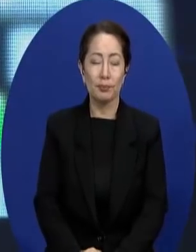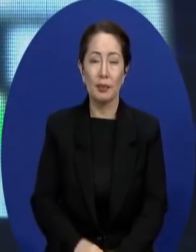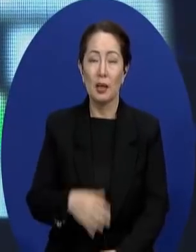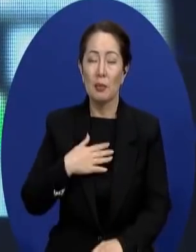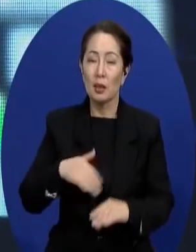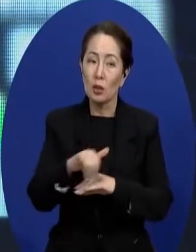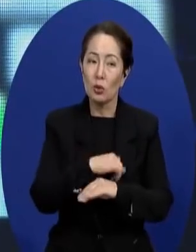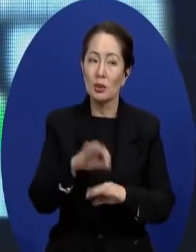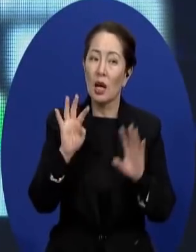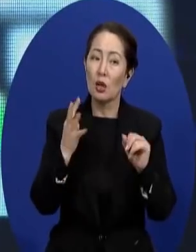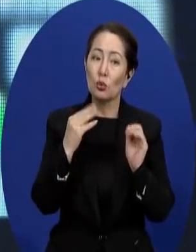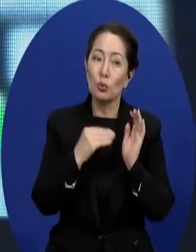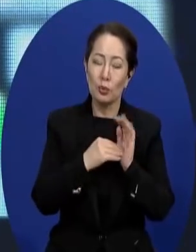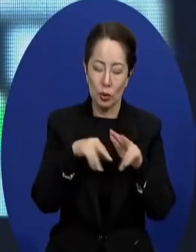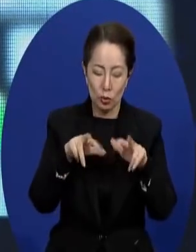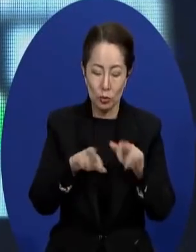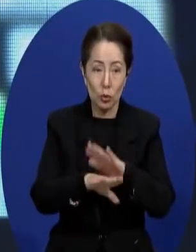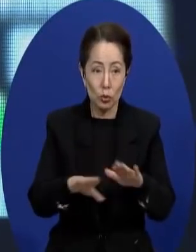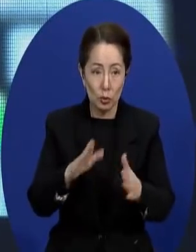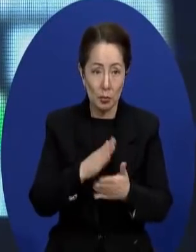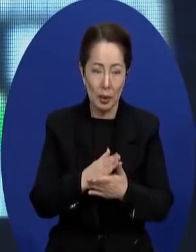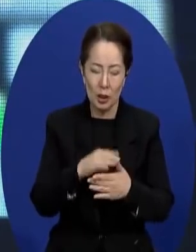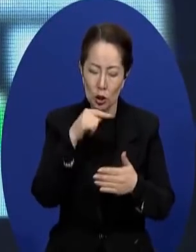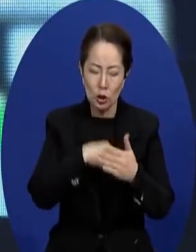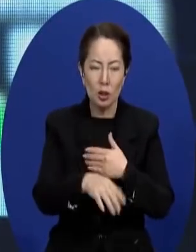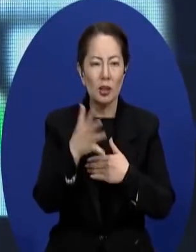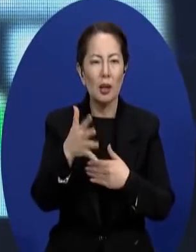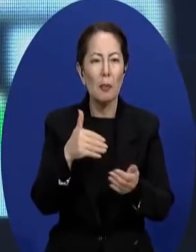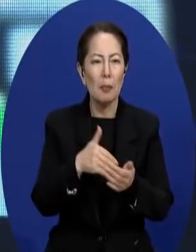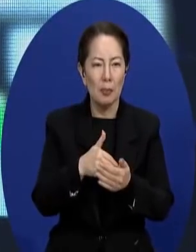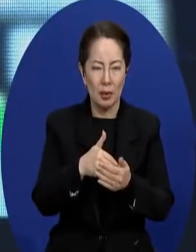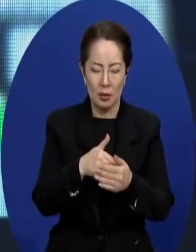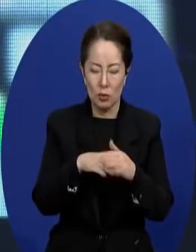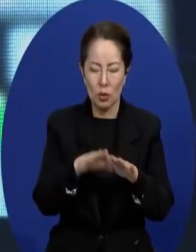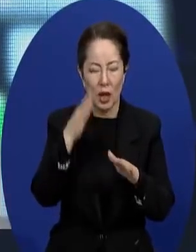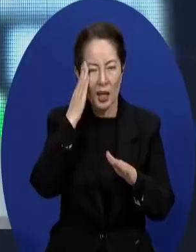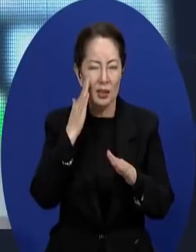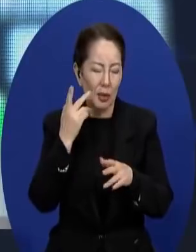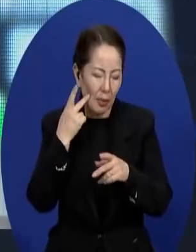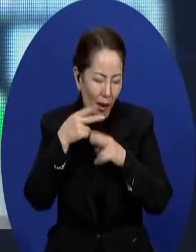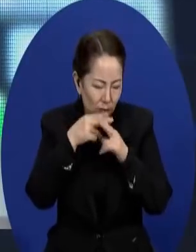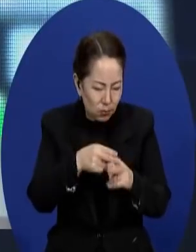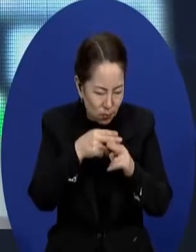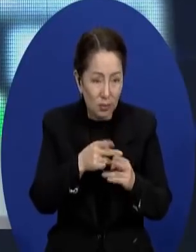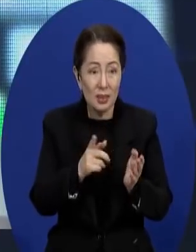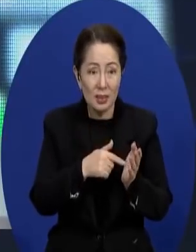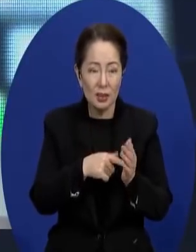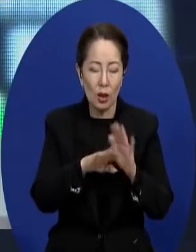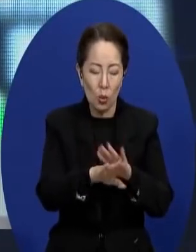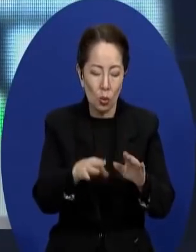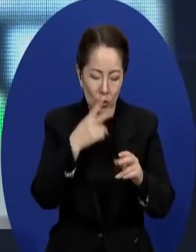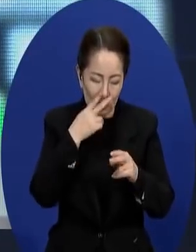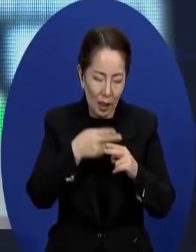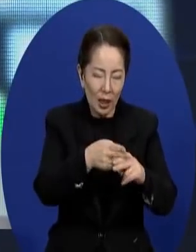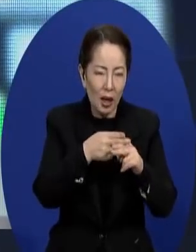Манай улсад 14,000 гаруй хөгжлийн бэрхшээлтэй хүүхэд бий, тэдний 5,000 орчимд нь эцэг эхийн байнгын асаргаа шаардлагатай байдаг. Хүүхдээ асарж байгаа